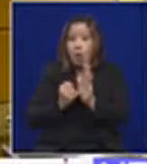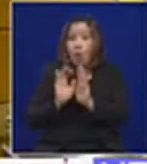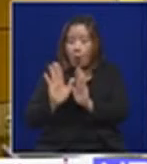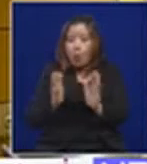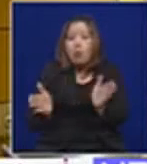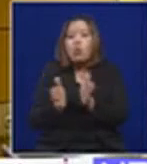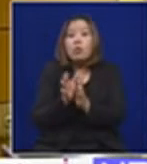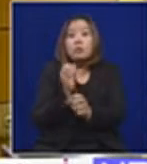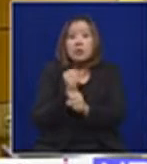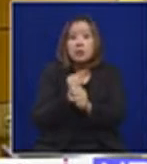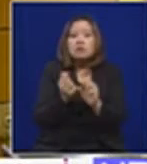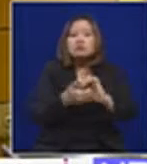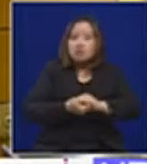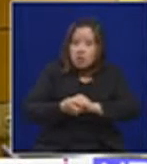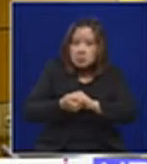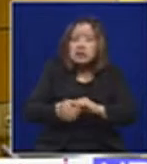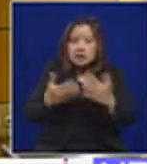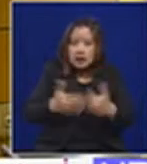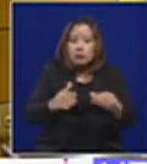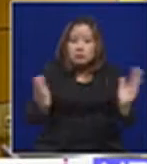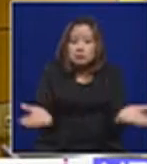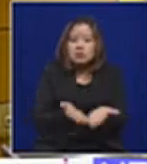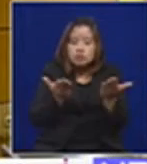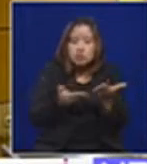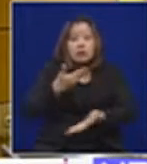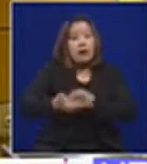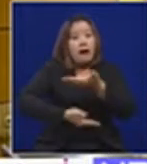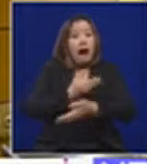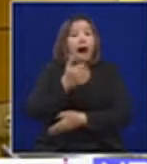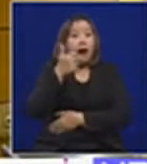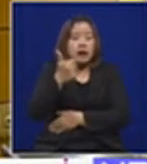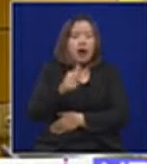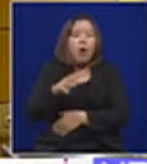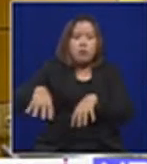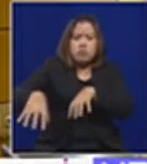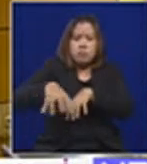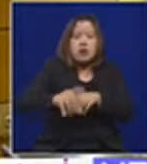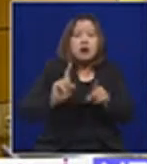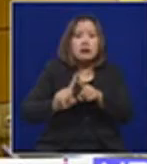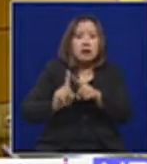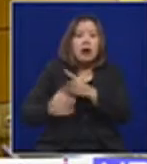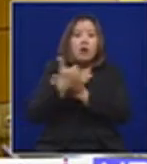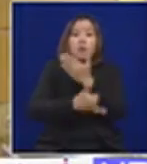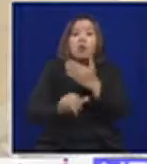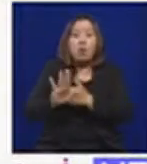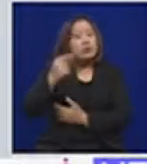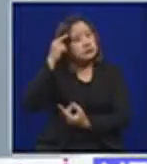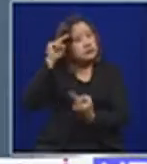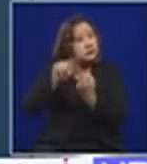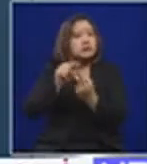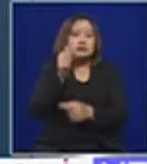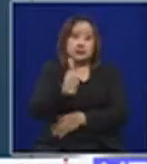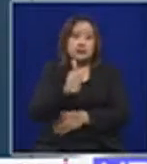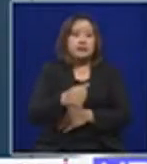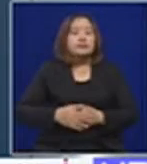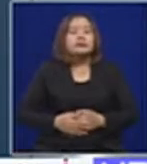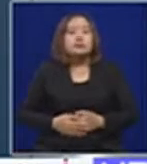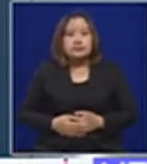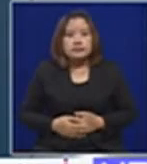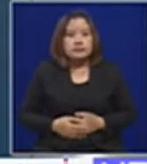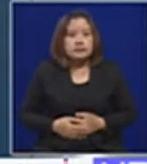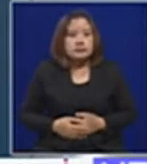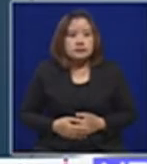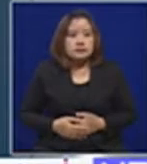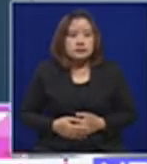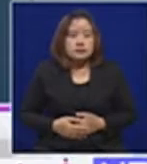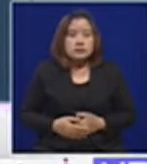ทำงานเพิ่มเติมเพื่อเร่งรัดให้การเจาะตลาดเชิงลึกในแต่ละเมืองประสบความสำเร็จ บุคลากรประจำไม่มีข